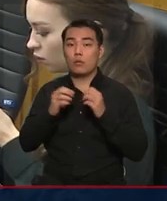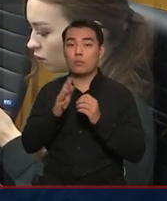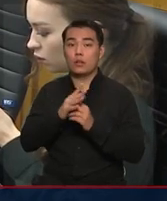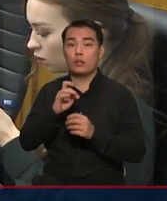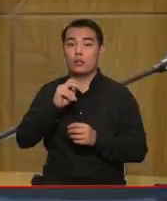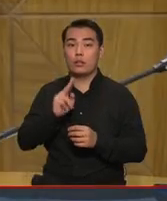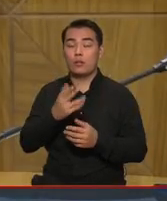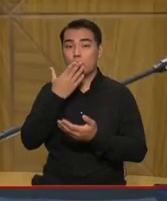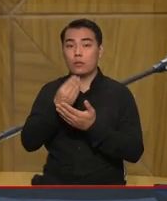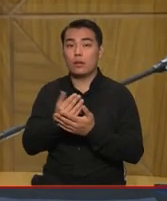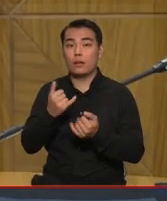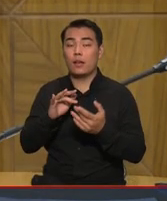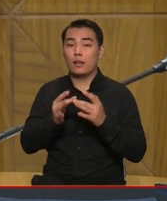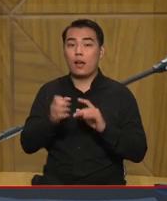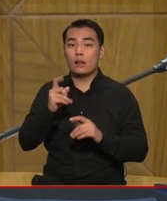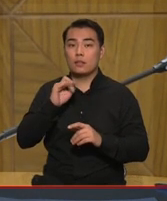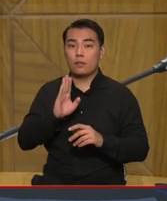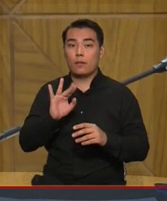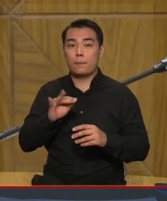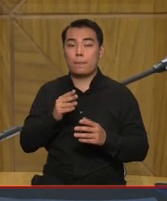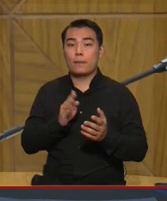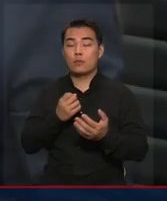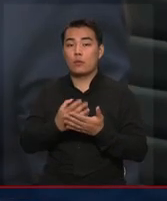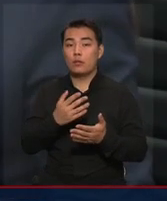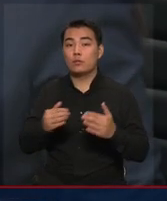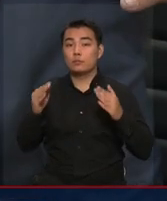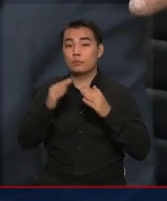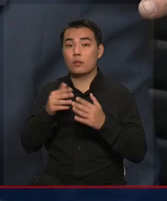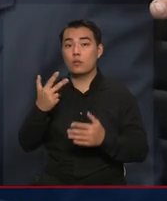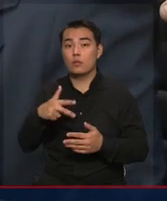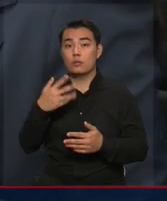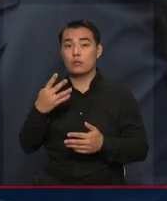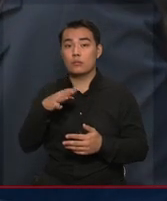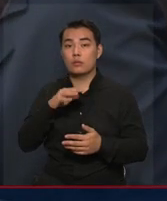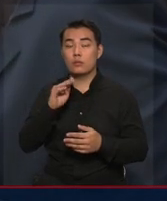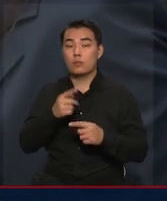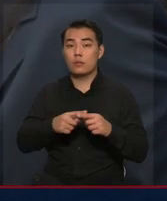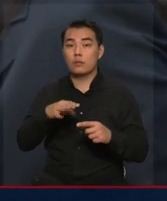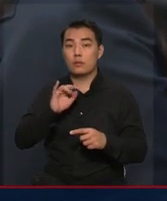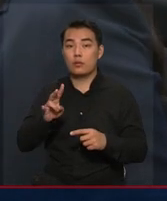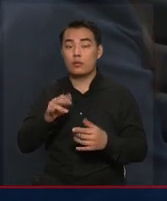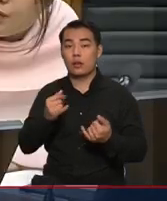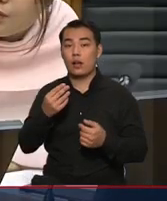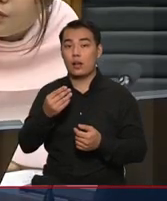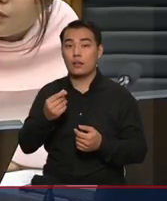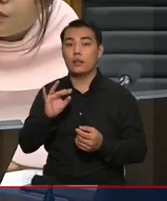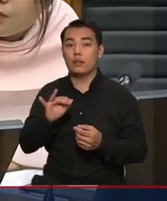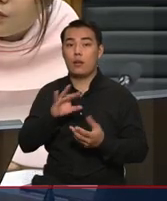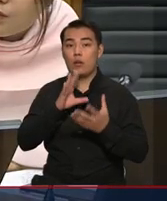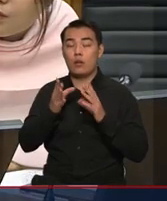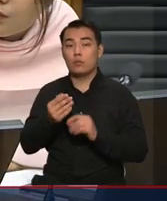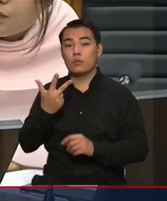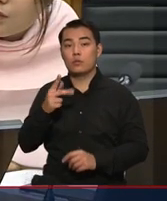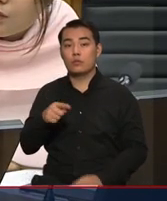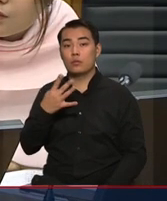дейін өзіне тиесілі цифрлық активтерді, бағалы мүліктерін, 34,5 миллион теңгеге дейін қолма-қол ақшасын, құны